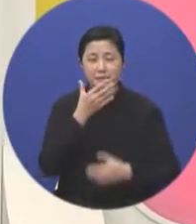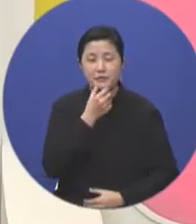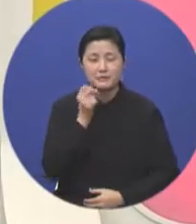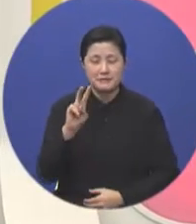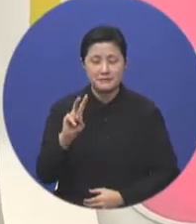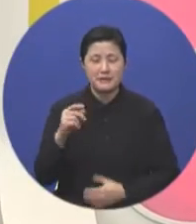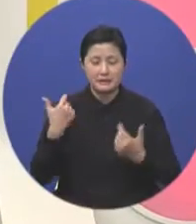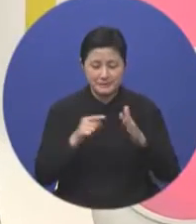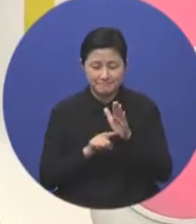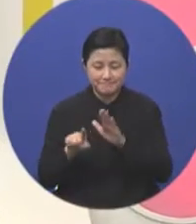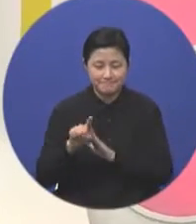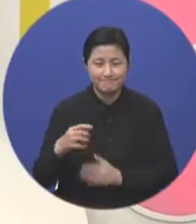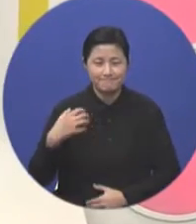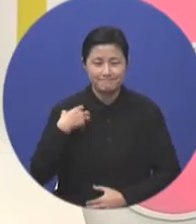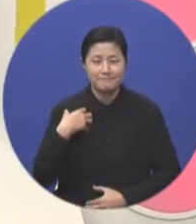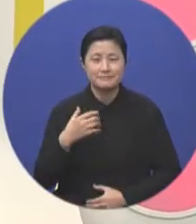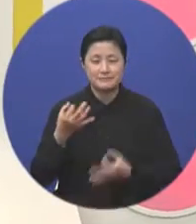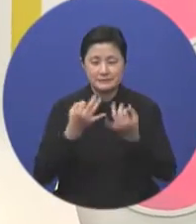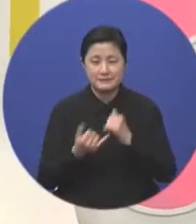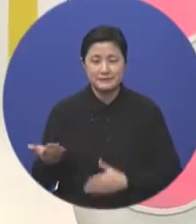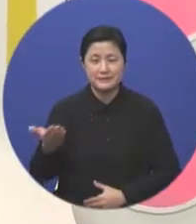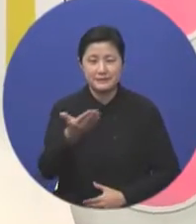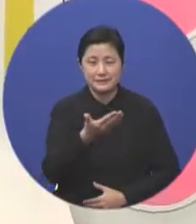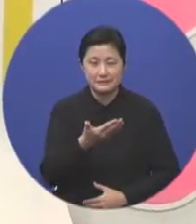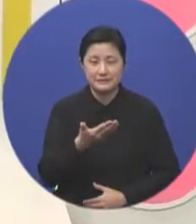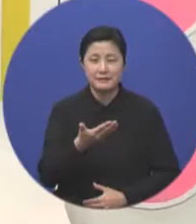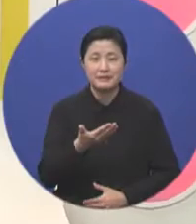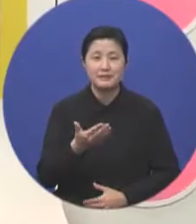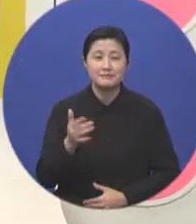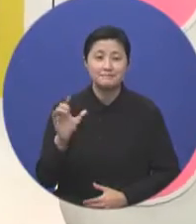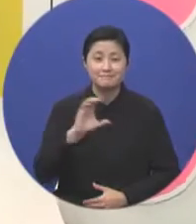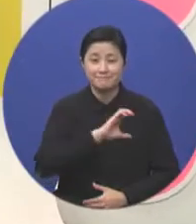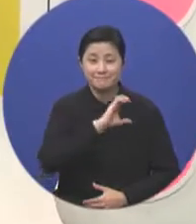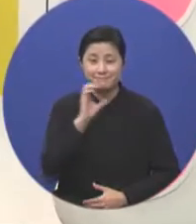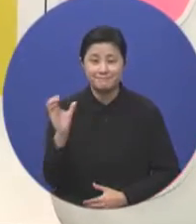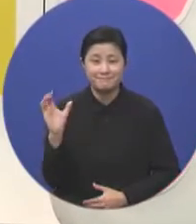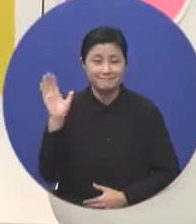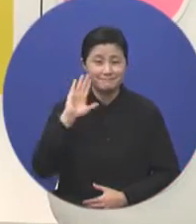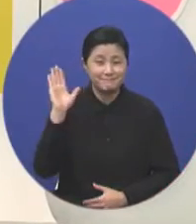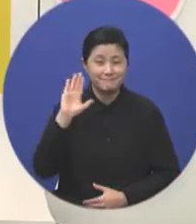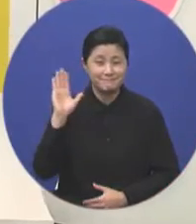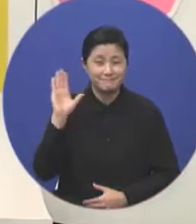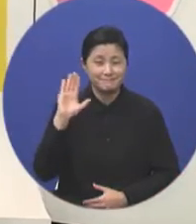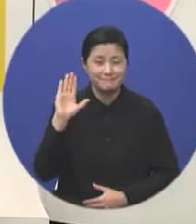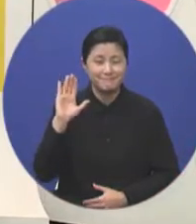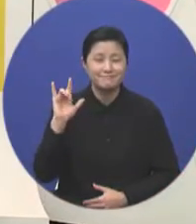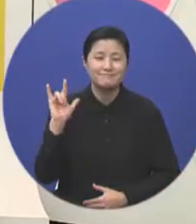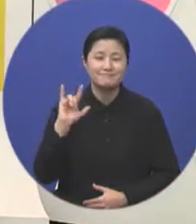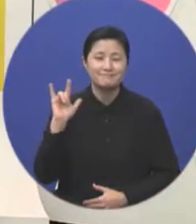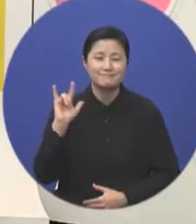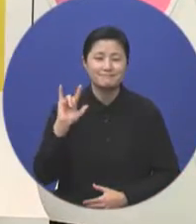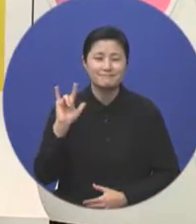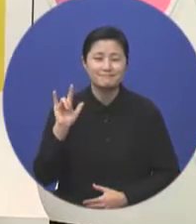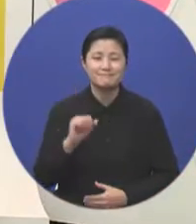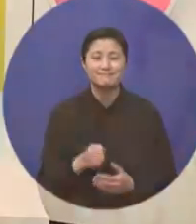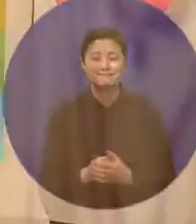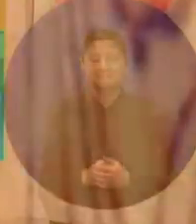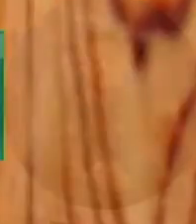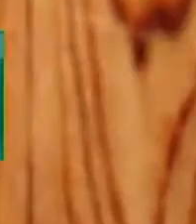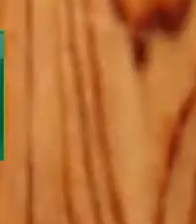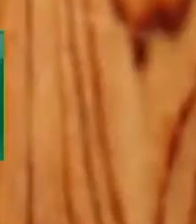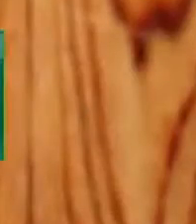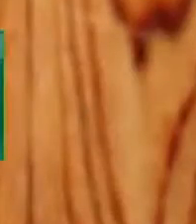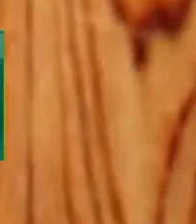복지TV가 항상 앞장서겠습니다. 시청자 여러분, 또 메리 크리스마스! 크리스마스! 메리 크리스마스!